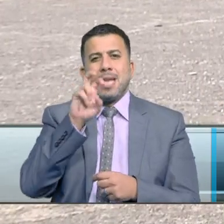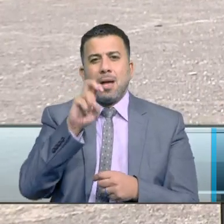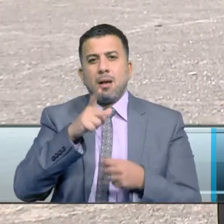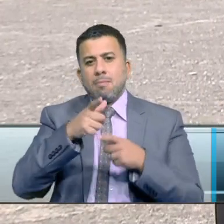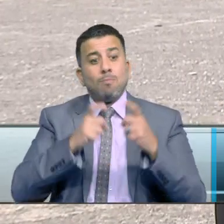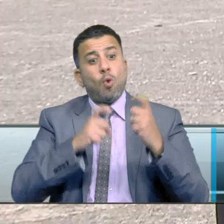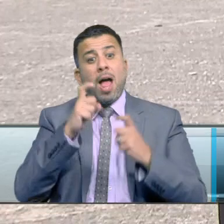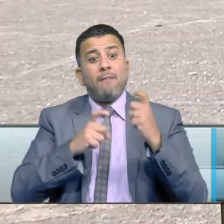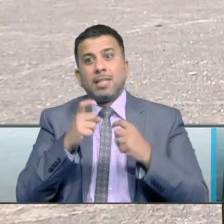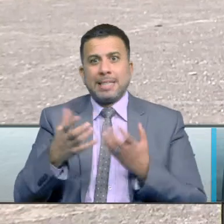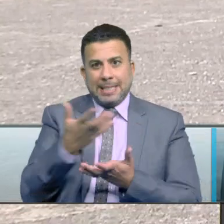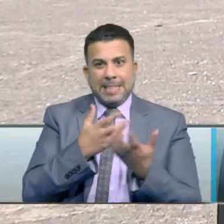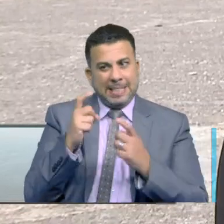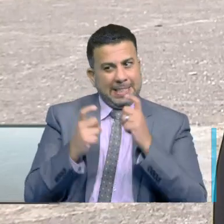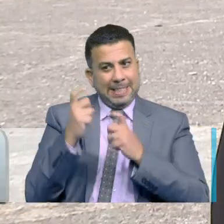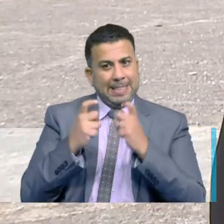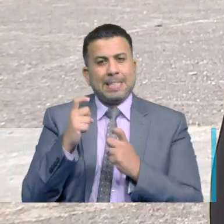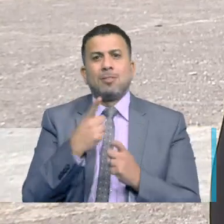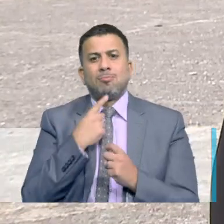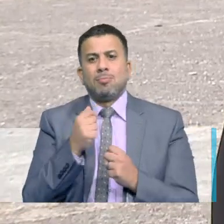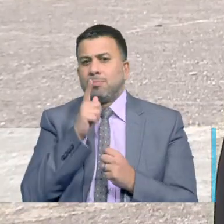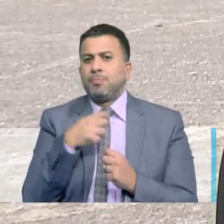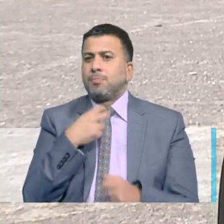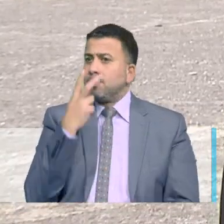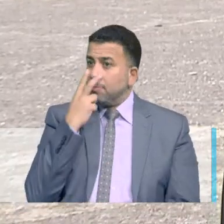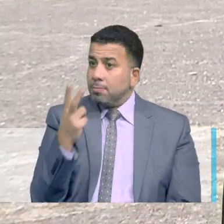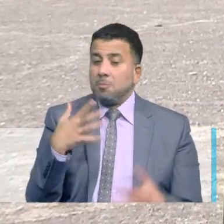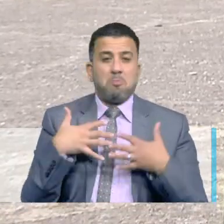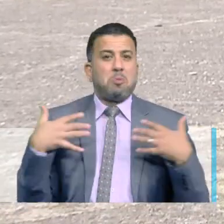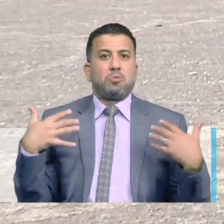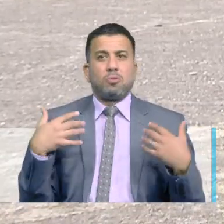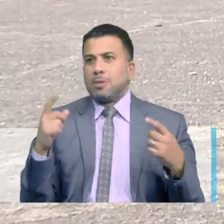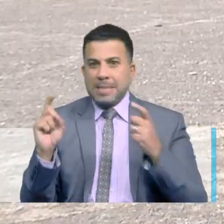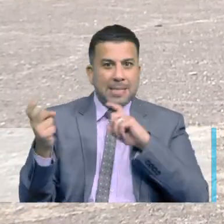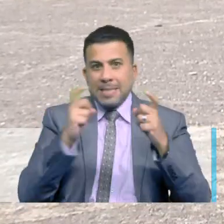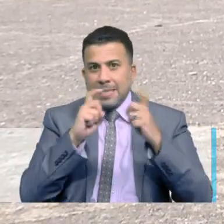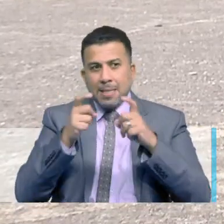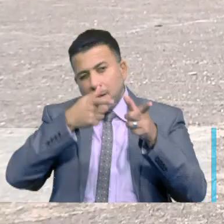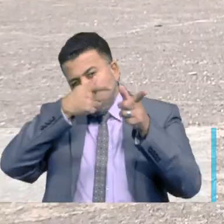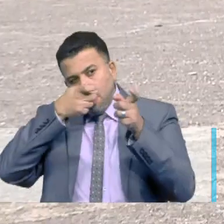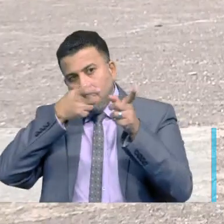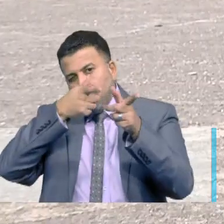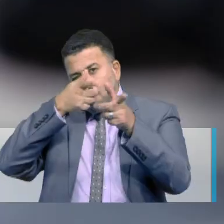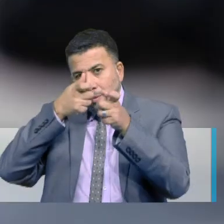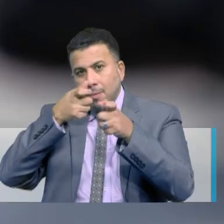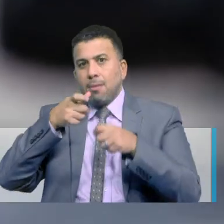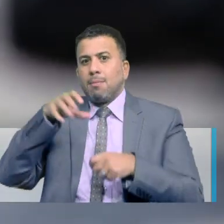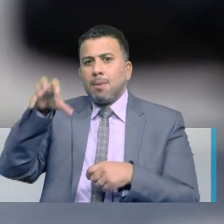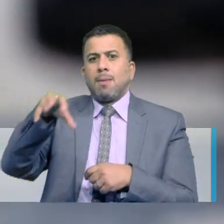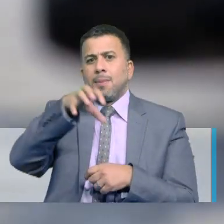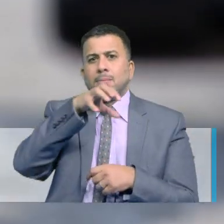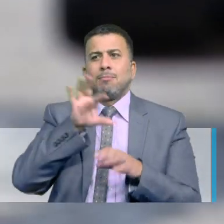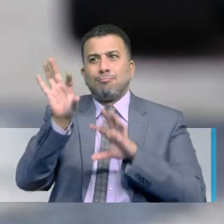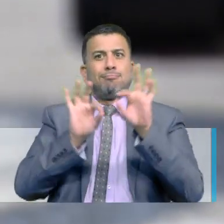منافسه يعني الواحد لما يتفرج يستمتع فعلا يشوف منافسه بين الرومات بين الدول بين الفرق